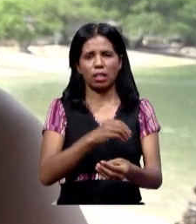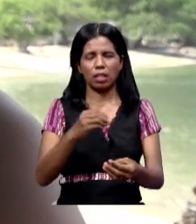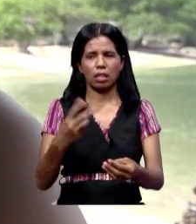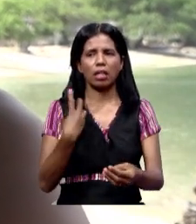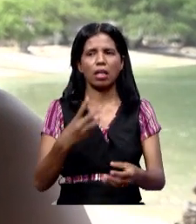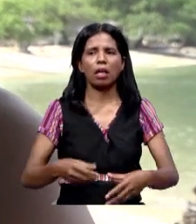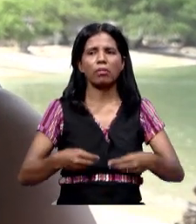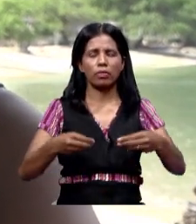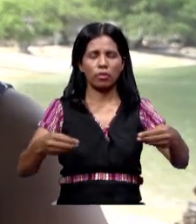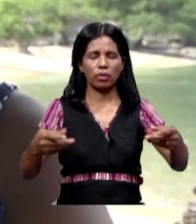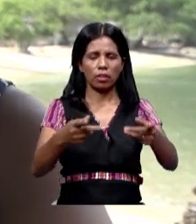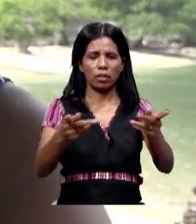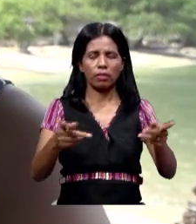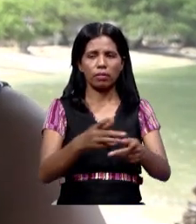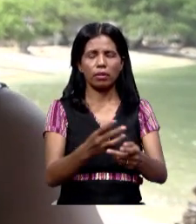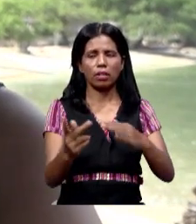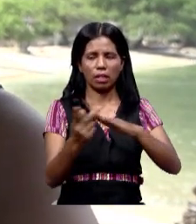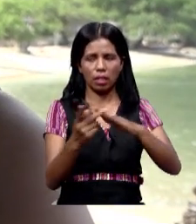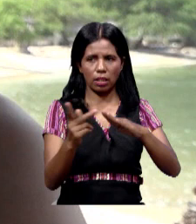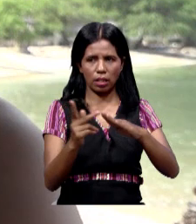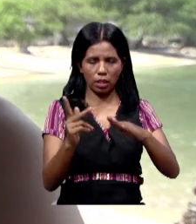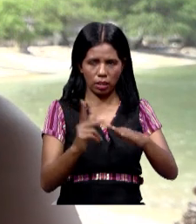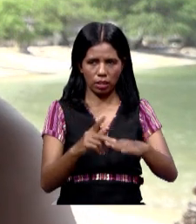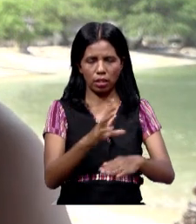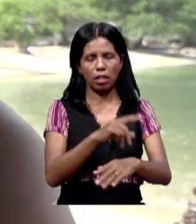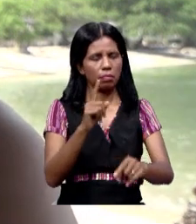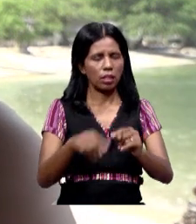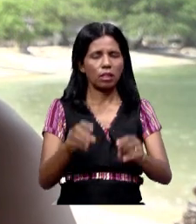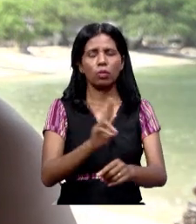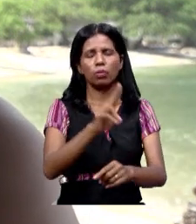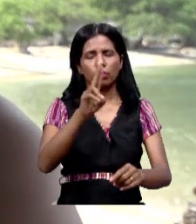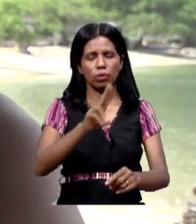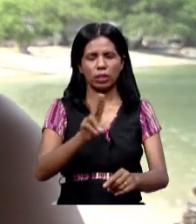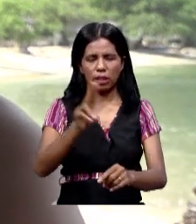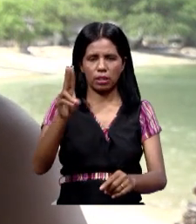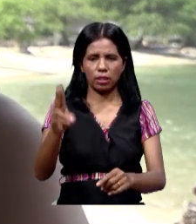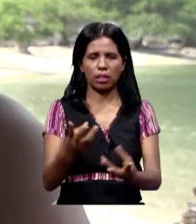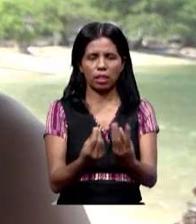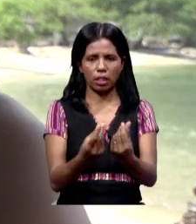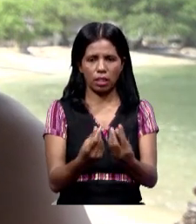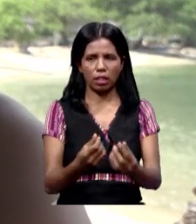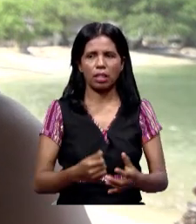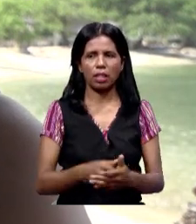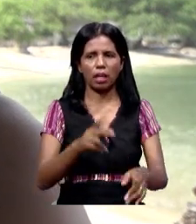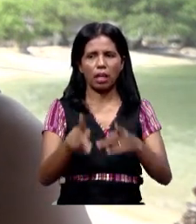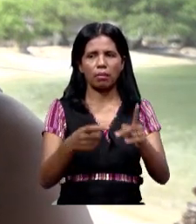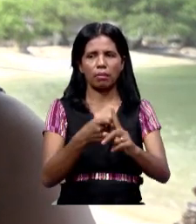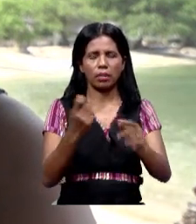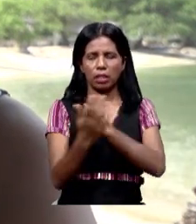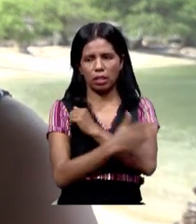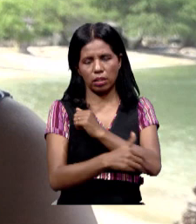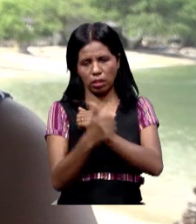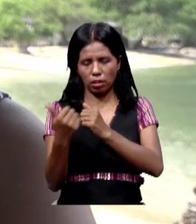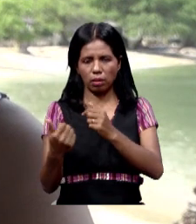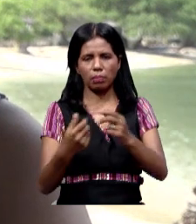ai fo kala en se ta u bel ta ta rehene kan ta rehene kan rehene kmeta ne em balu se be si be sir u sir ai lir me